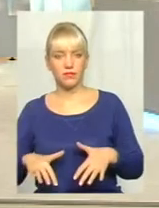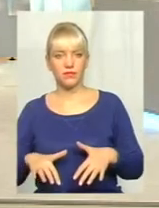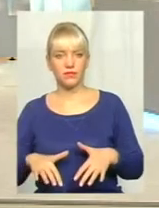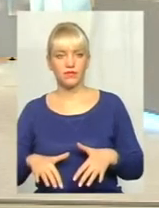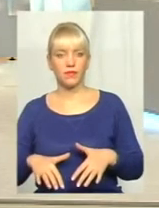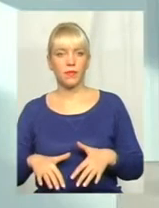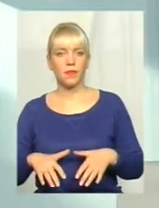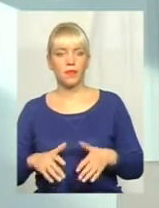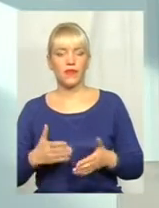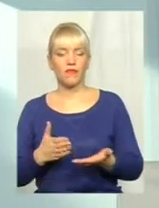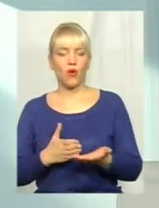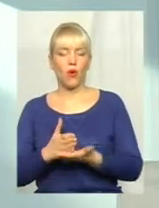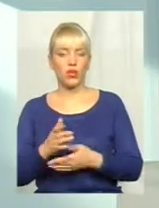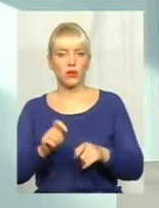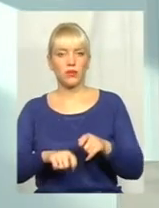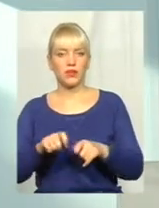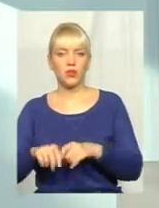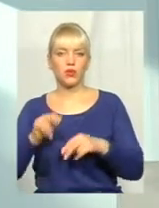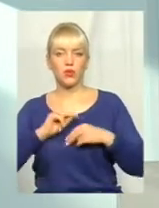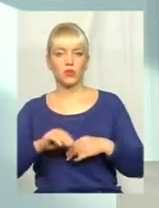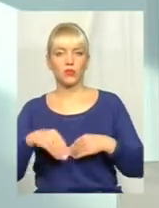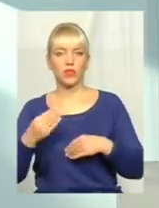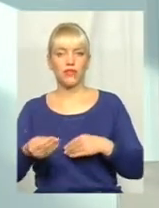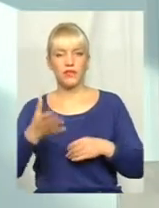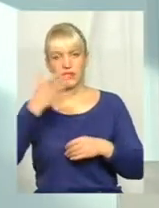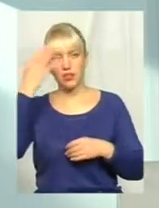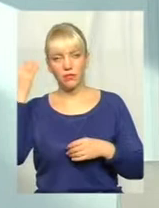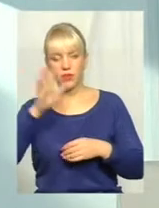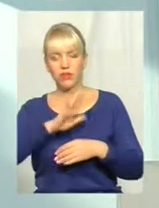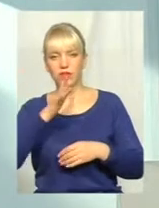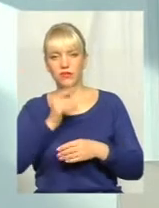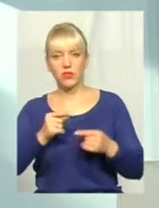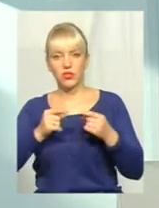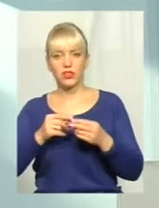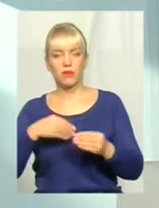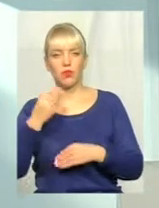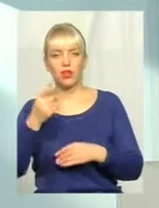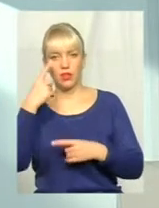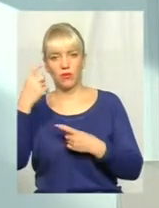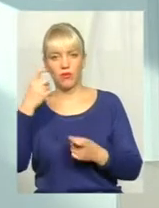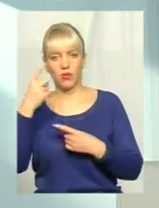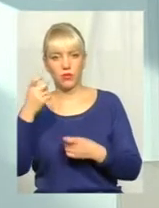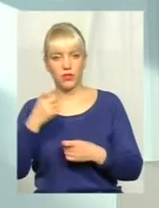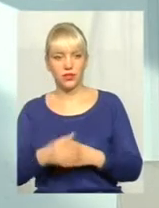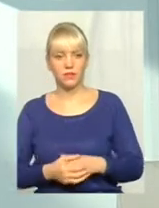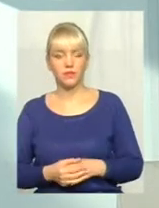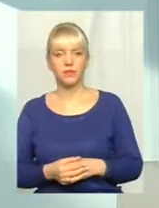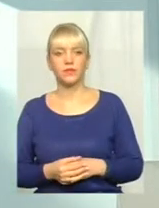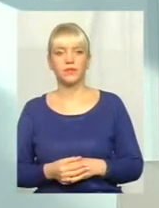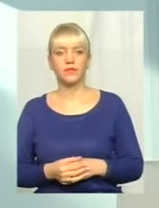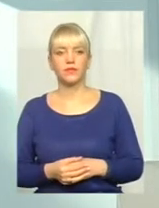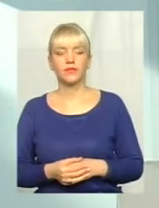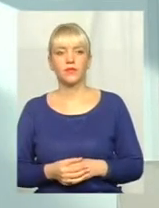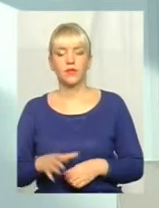в ході перевірок це от роботодавці забули або несвоєчасно подали повідомлення.